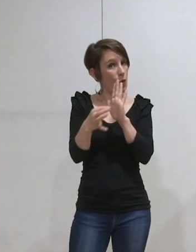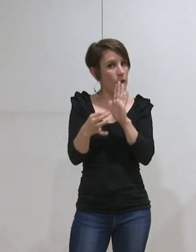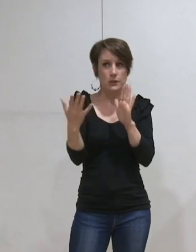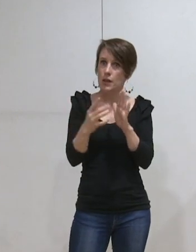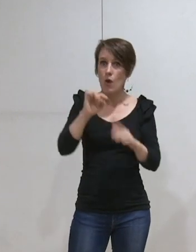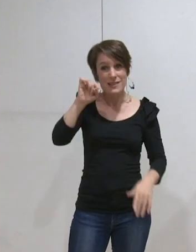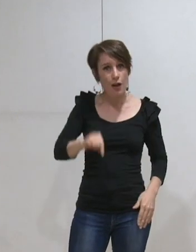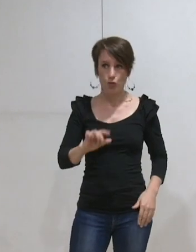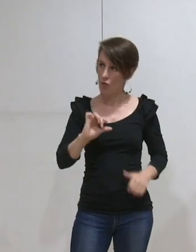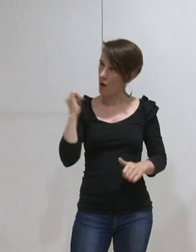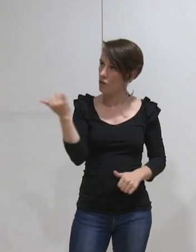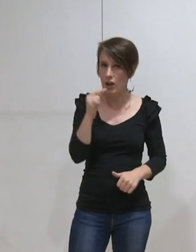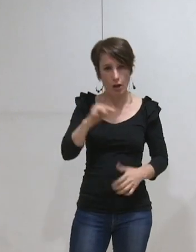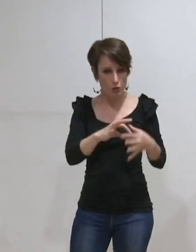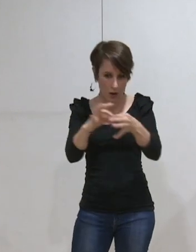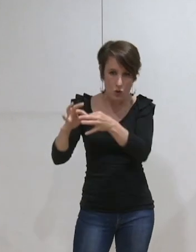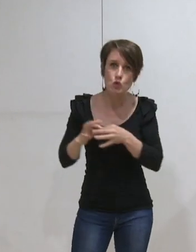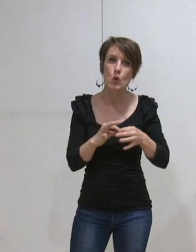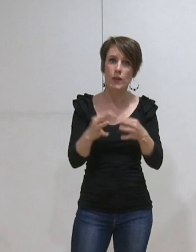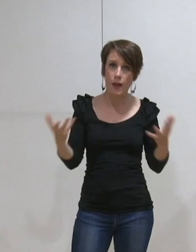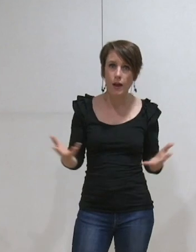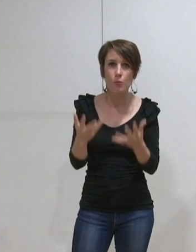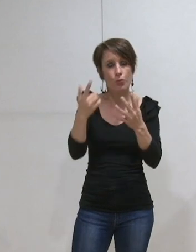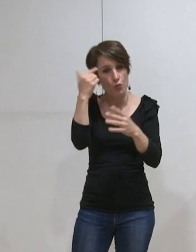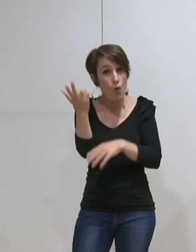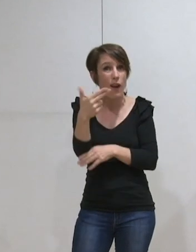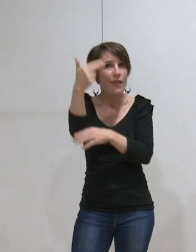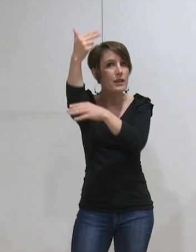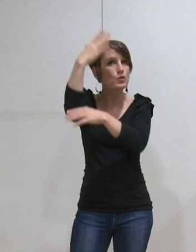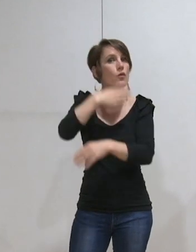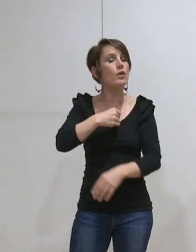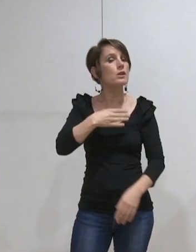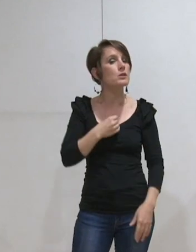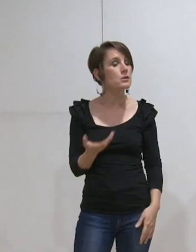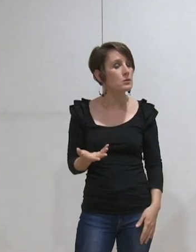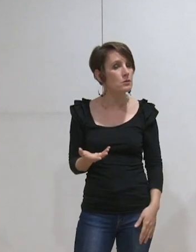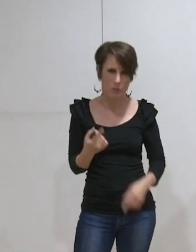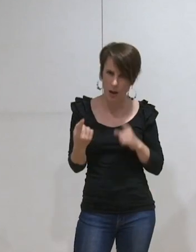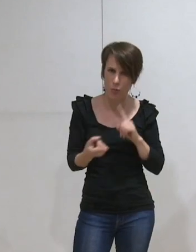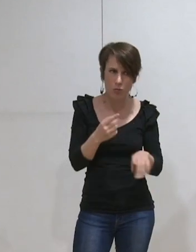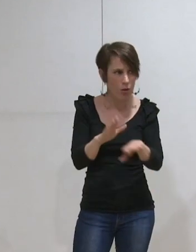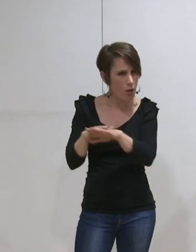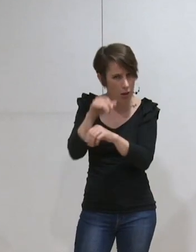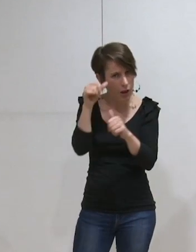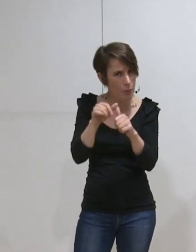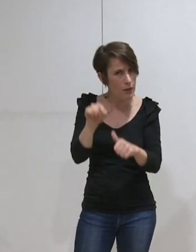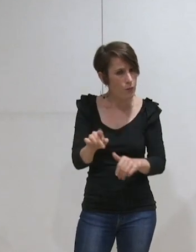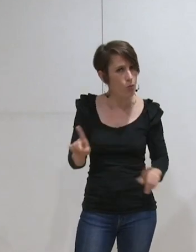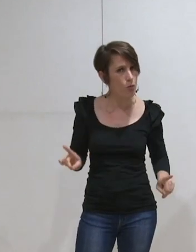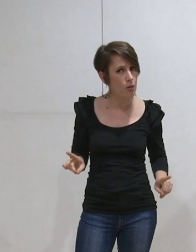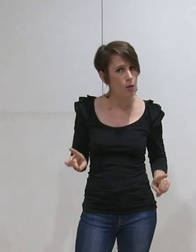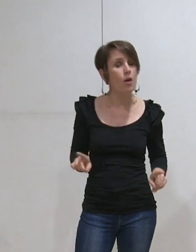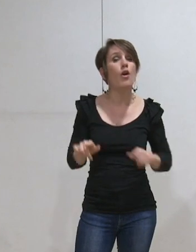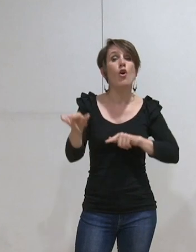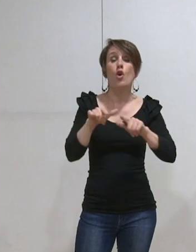l'ensemble de la nation c'est important de le rappeler le logement social est une des concrétisations de